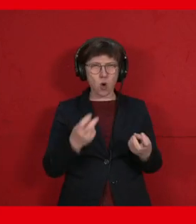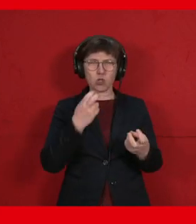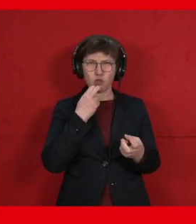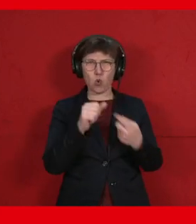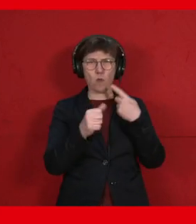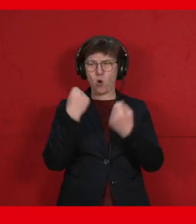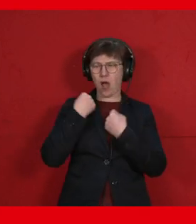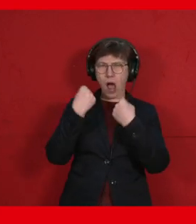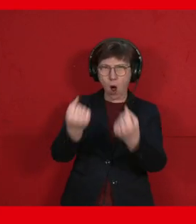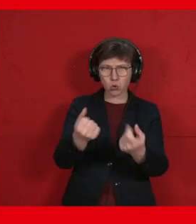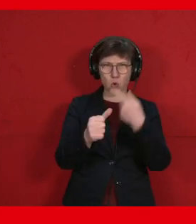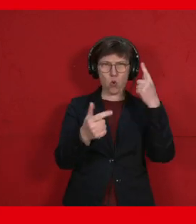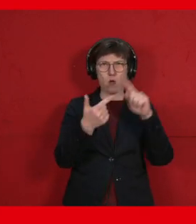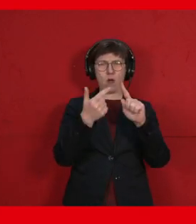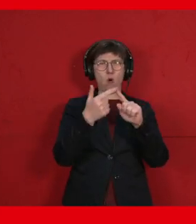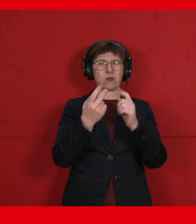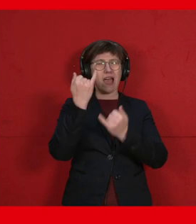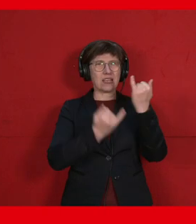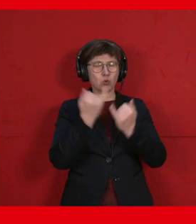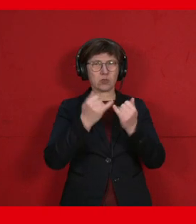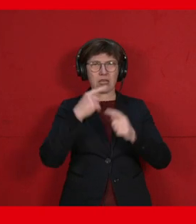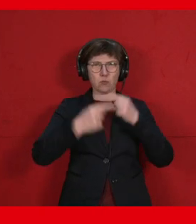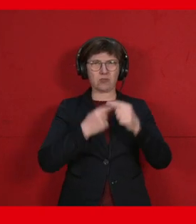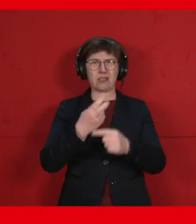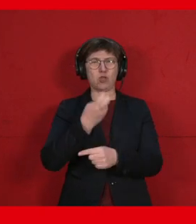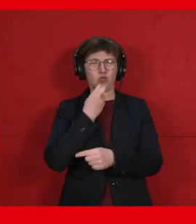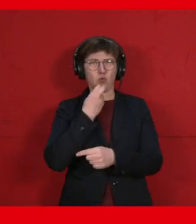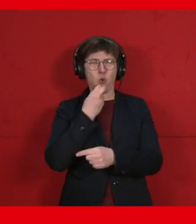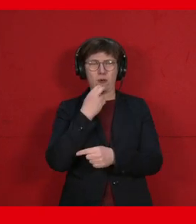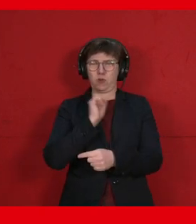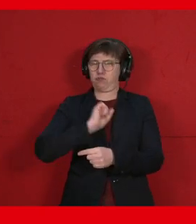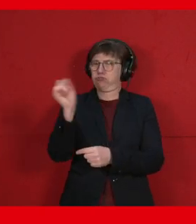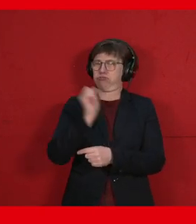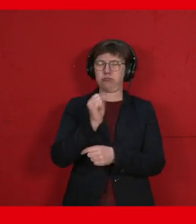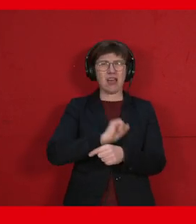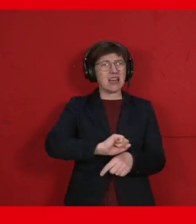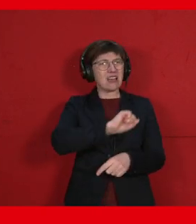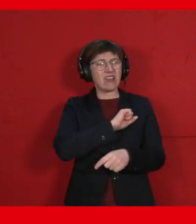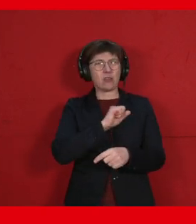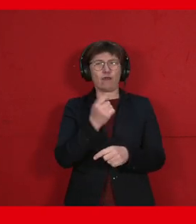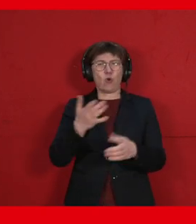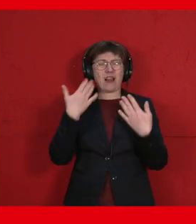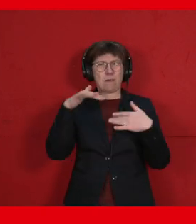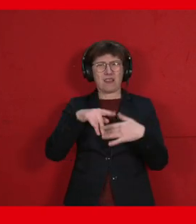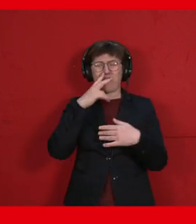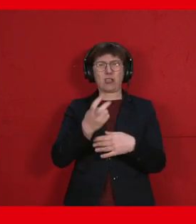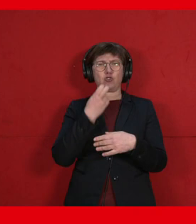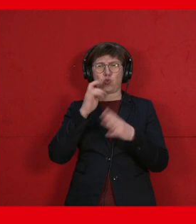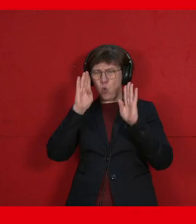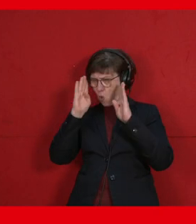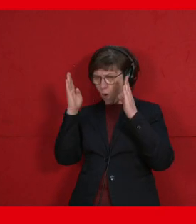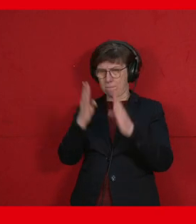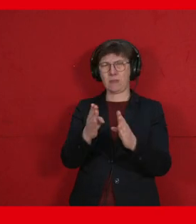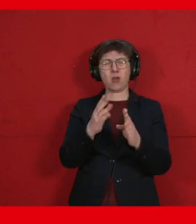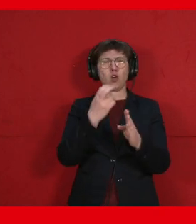sind oder das Autofahren oder ob das jetzt industrielle Prozesse sind, wo unglaubliche Gewinne für das Klima zu erzielen sind, dann